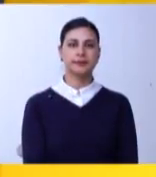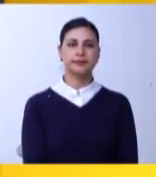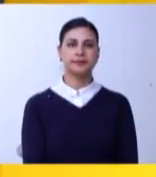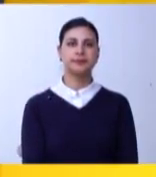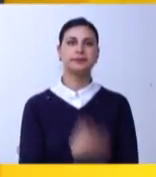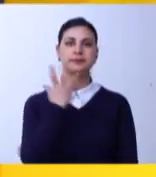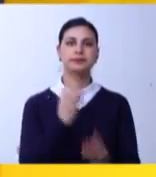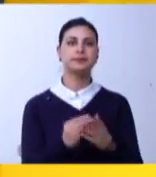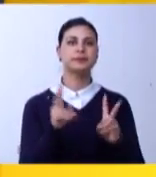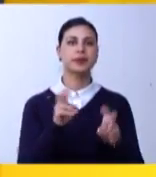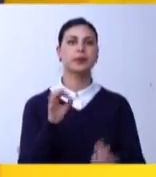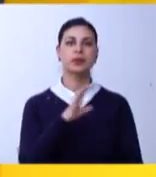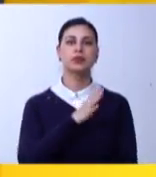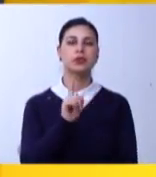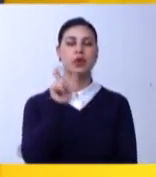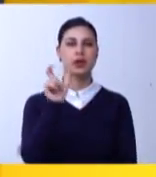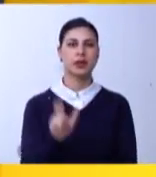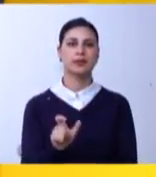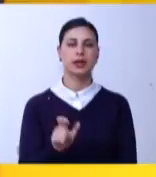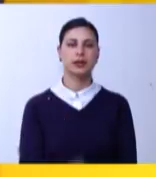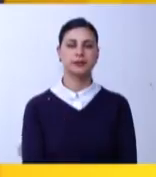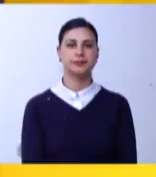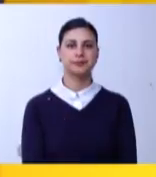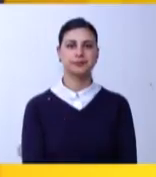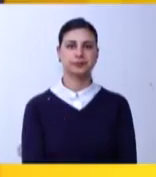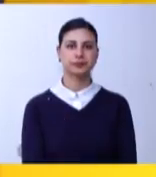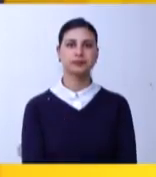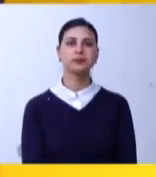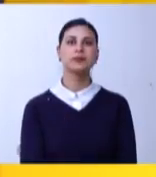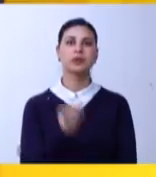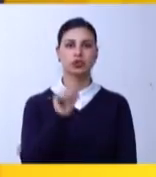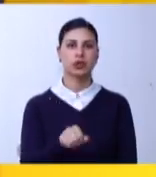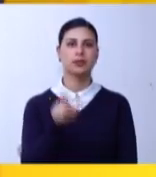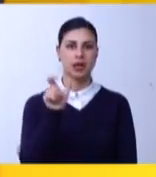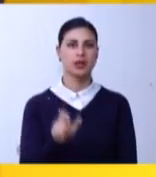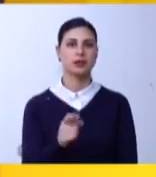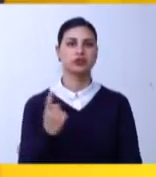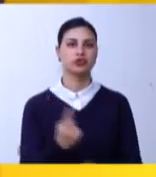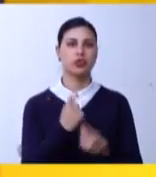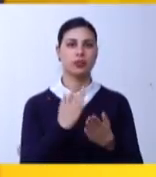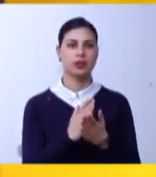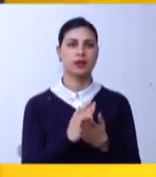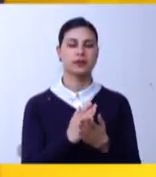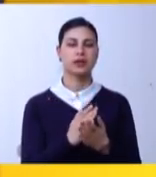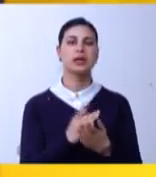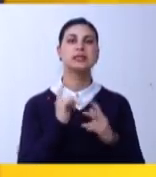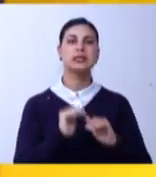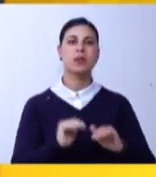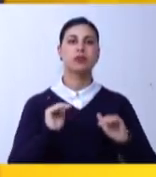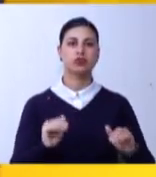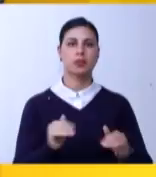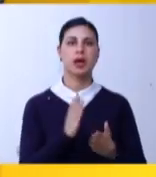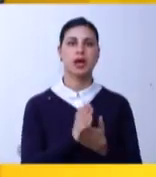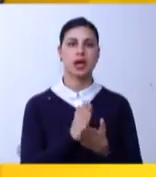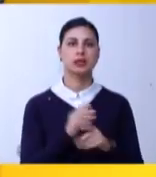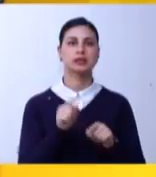გადაიკვეთა ჩვენი საუბრის თემა იმაზე, რომ ადამიანი მიუხედავად ასაკისა სოციალური არსება. ეს იმას ნიშნავს, რომ საბავშვო ბაღი